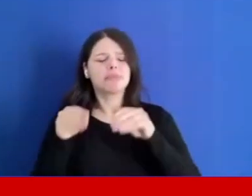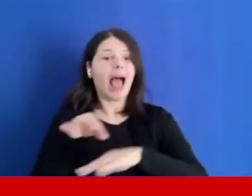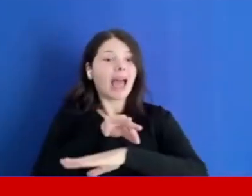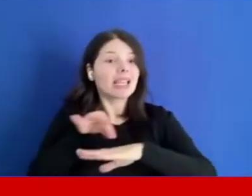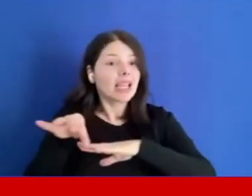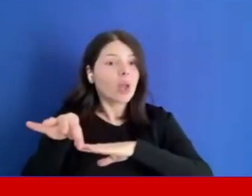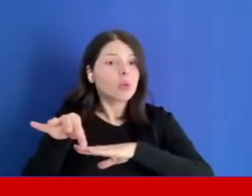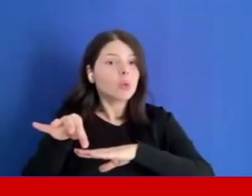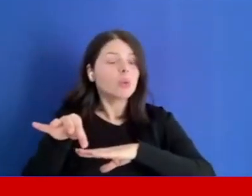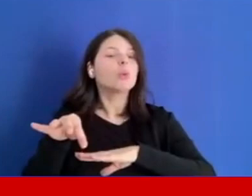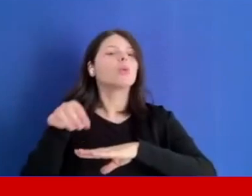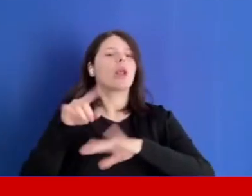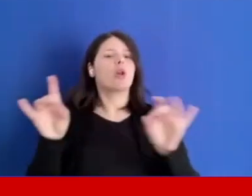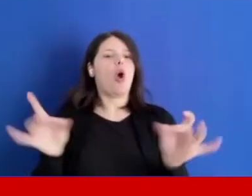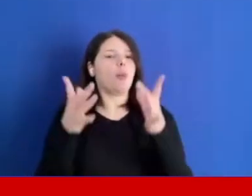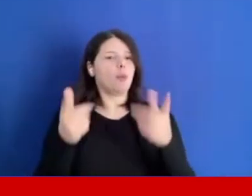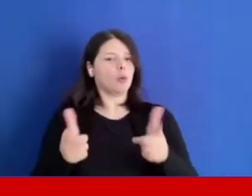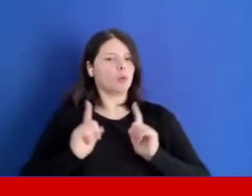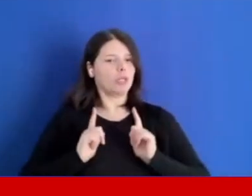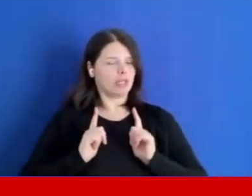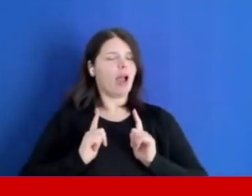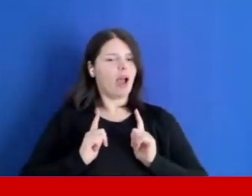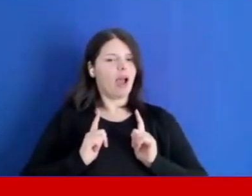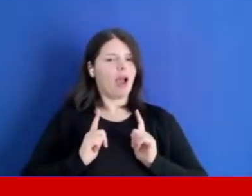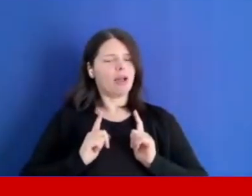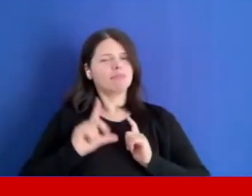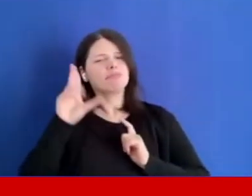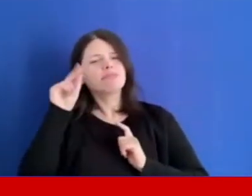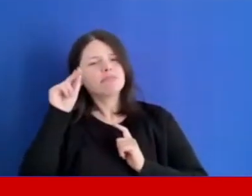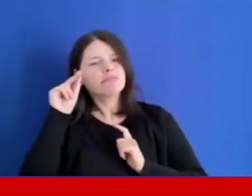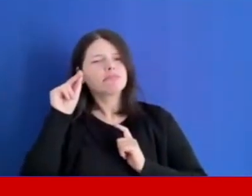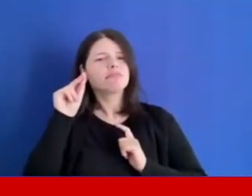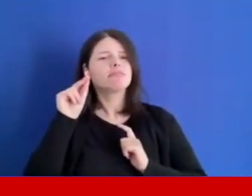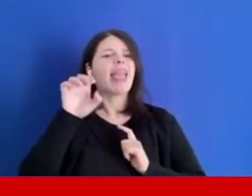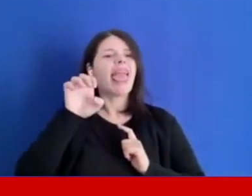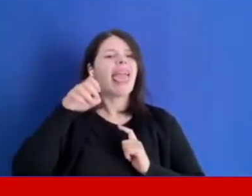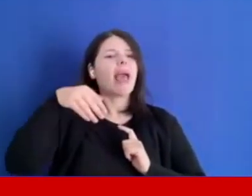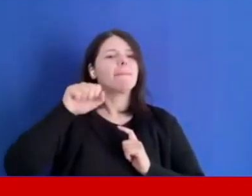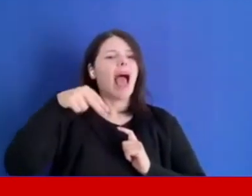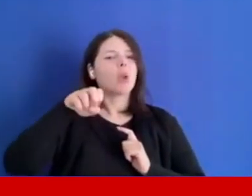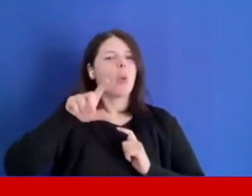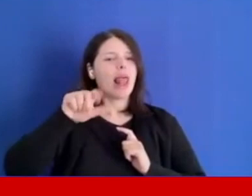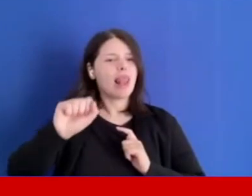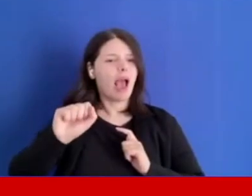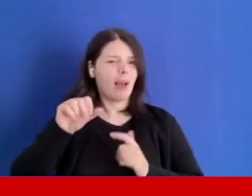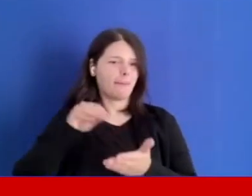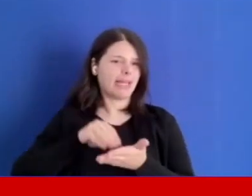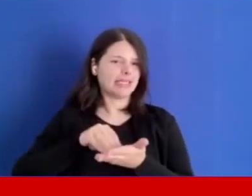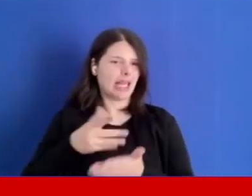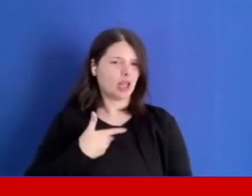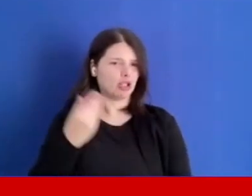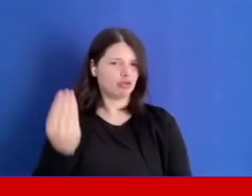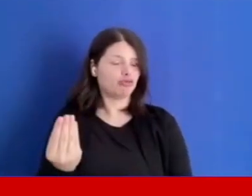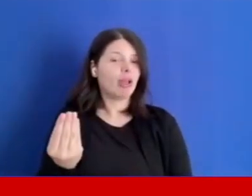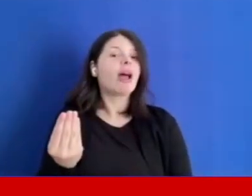avuto l'opportunità e l'occasione di conoscere anche Emanuela, che è qui presente oggi, e insieme a